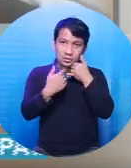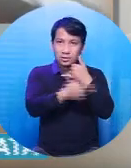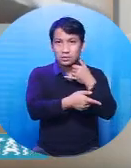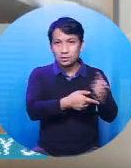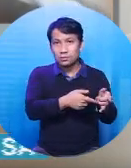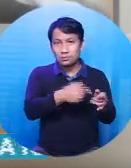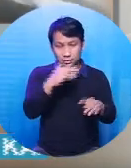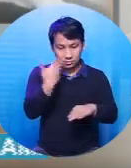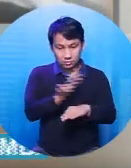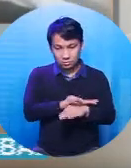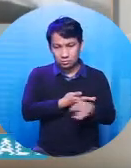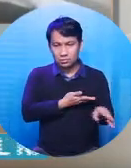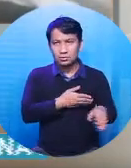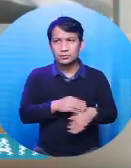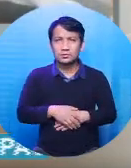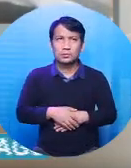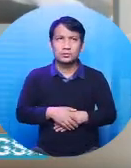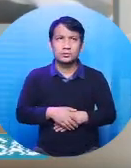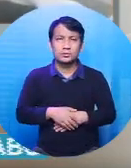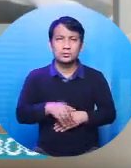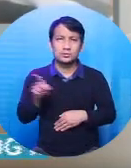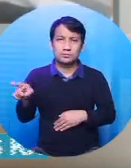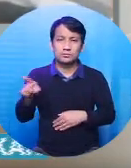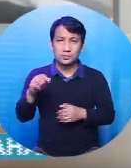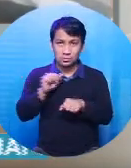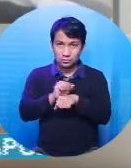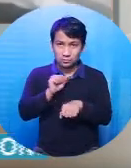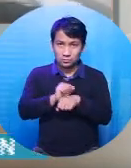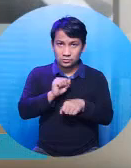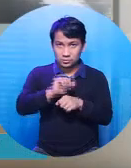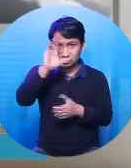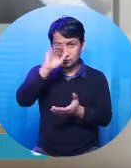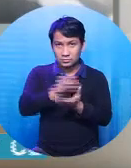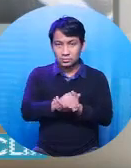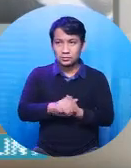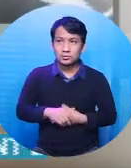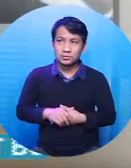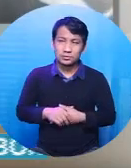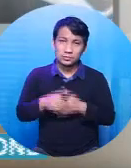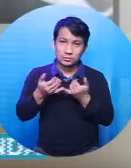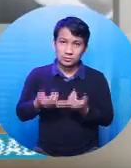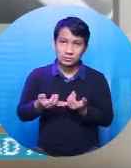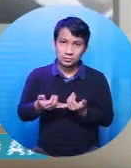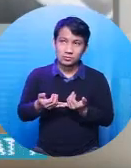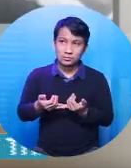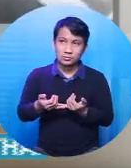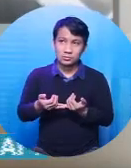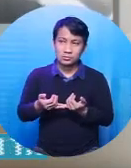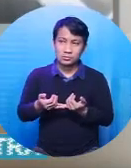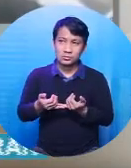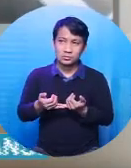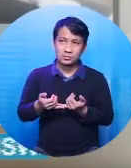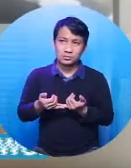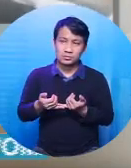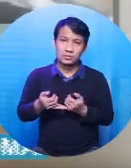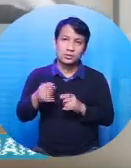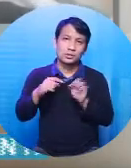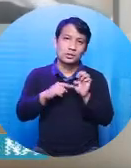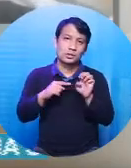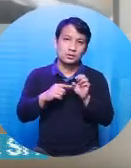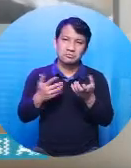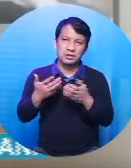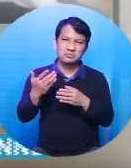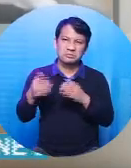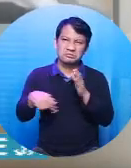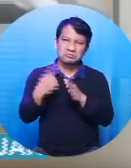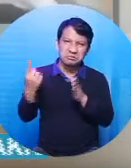kaya... Ma'am, may trabaho si Mister? Sir, ngayong nag-umpisa lang po siya, pa-extra-extra lang po, sir,